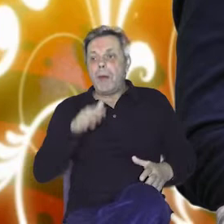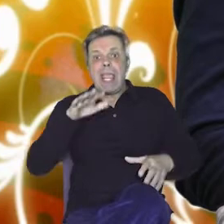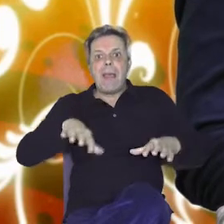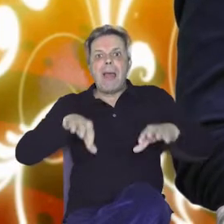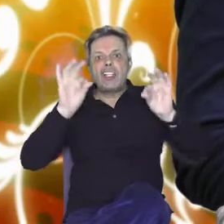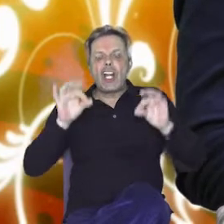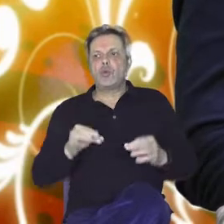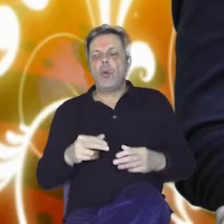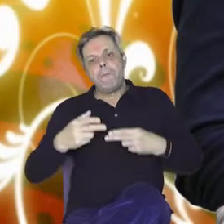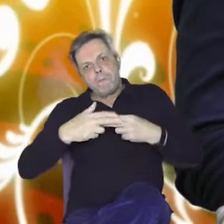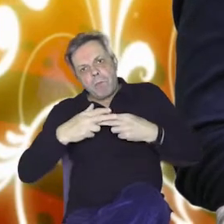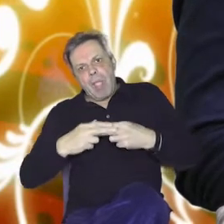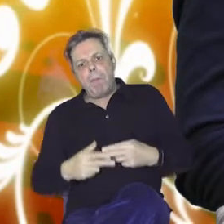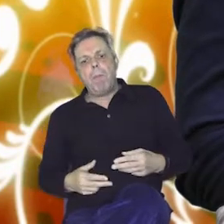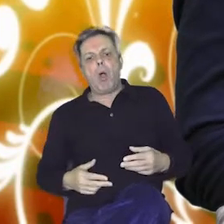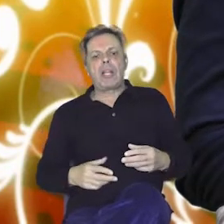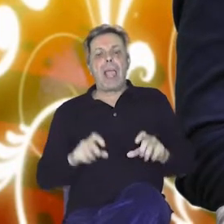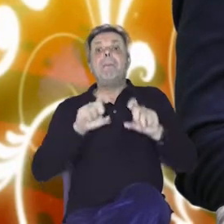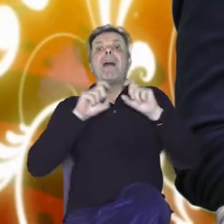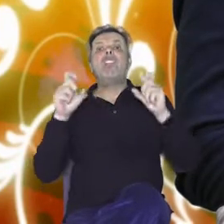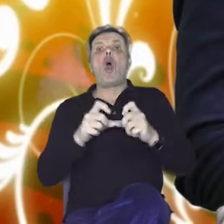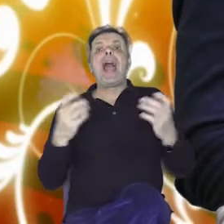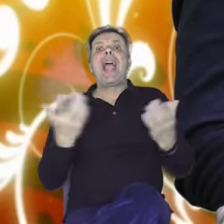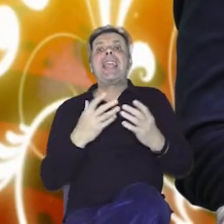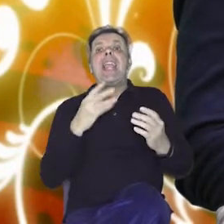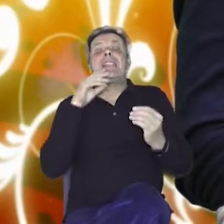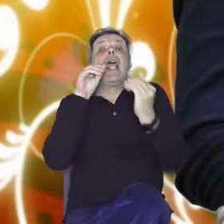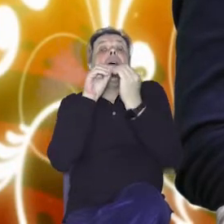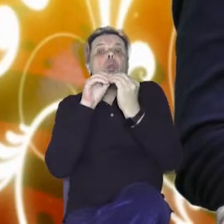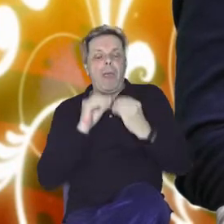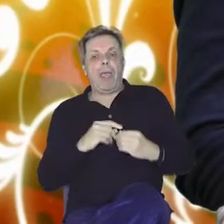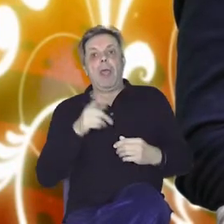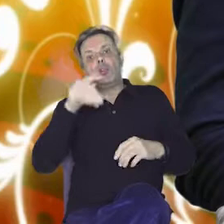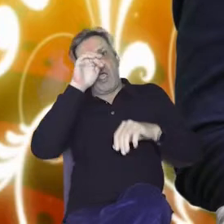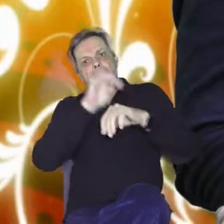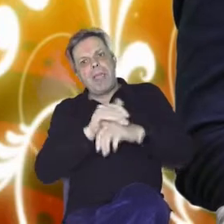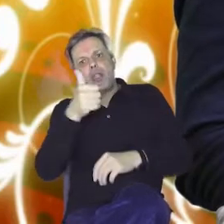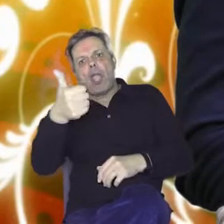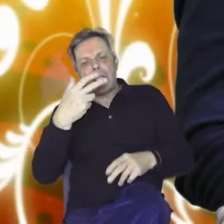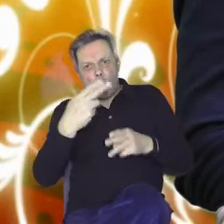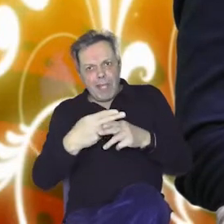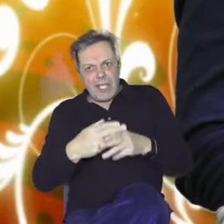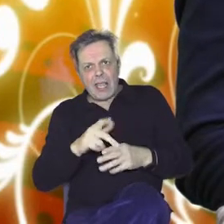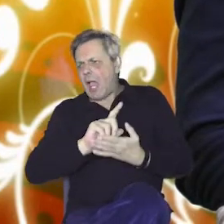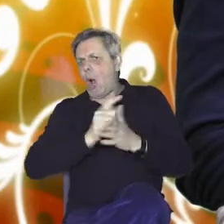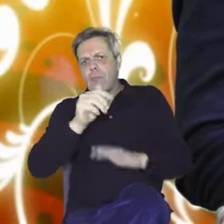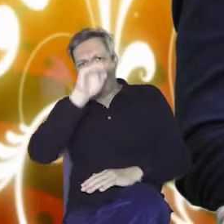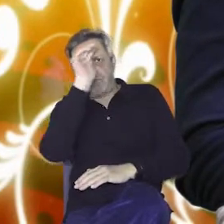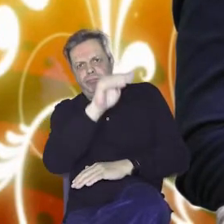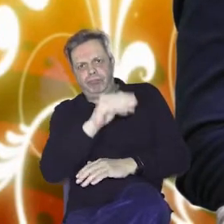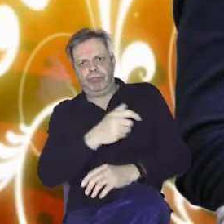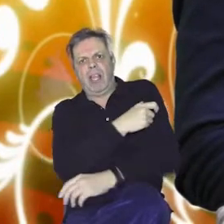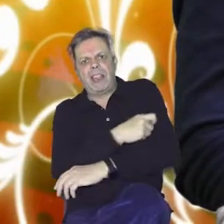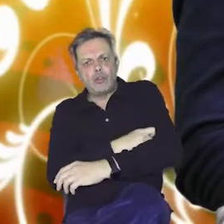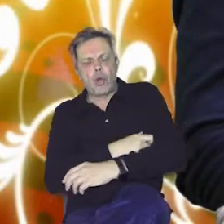negdje pokraj tog paviljona gdje se ljube. I to je primijetio jedan od pacijenata i odmah je prijavio dežurnom